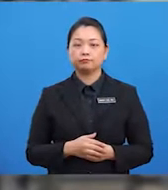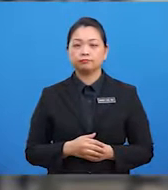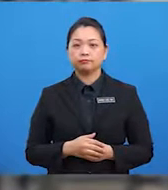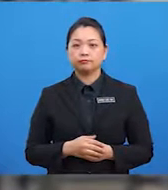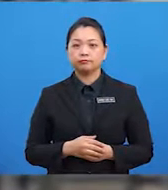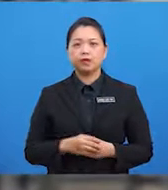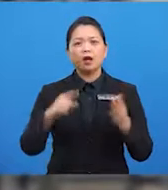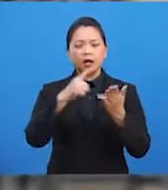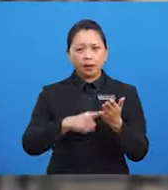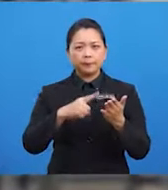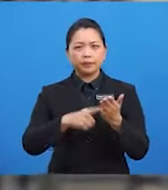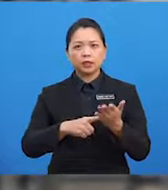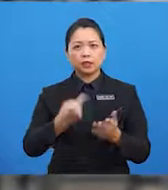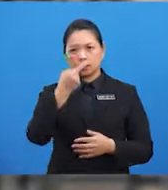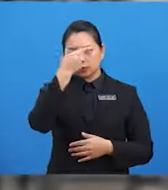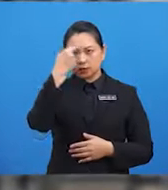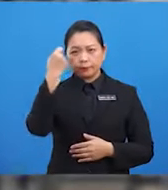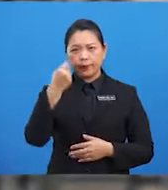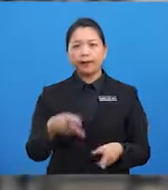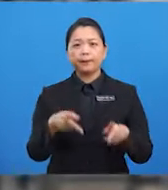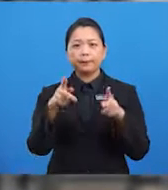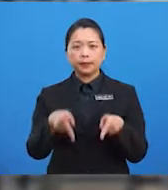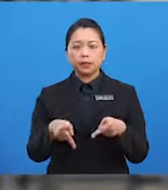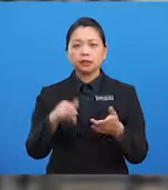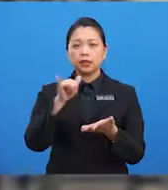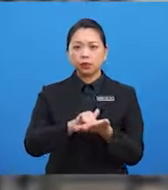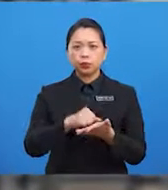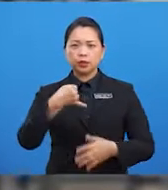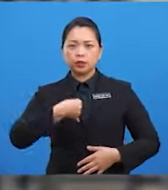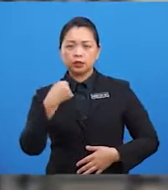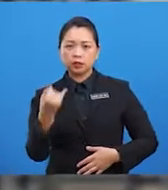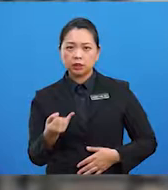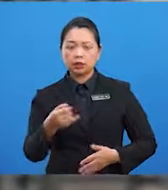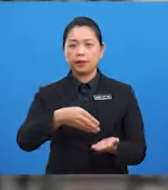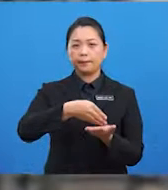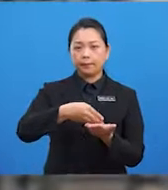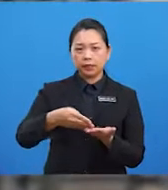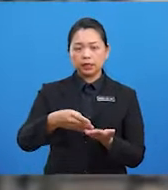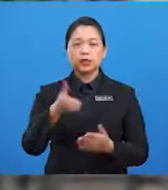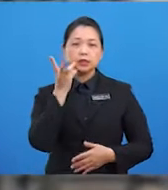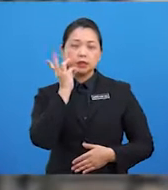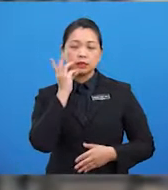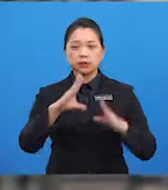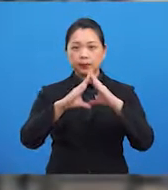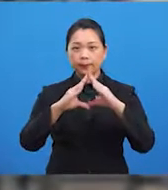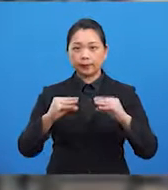Apakah yang menyebabkan pelajar tersebut ingin membeli nasi lemak?